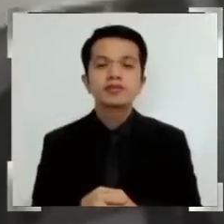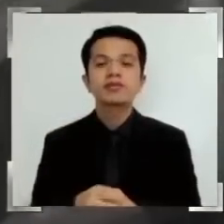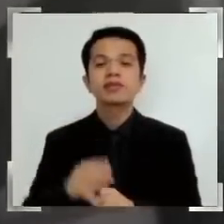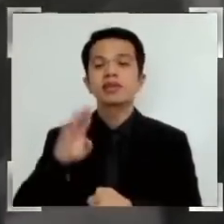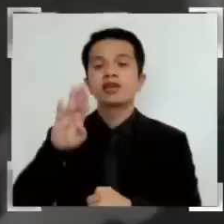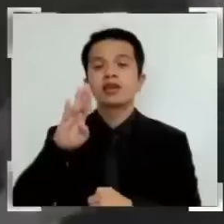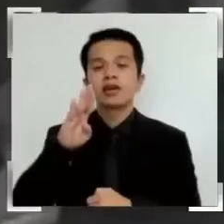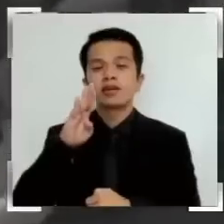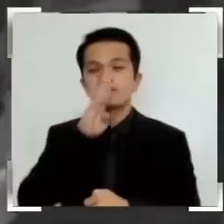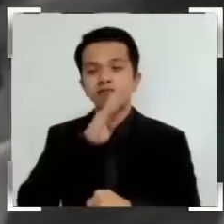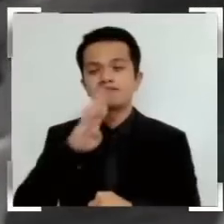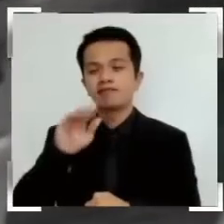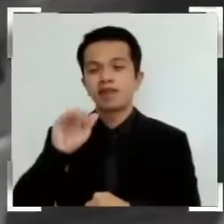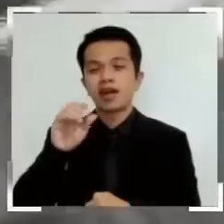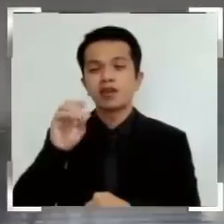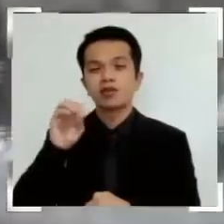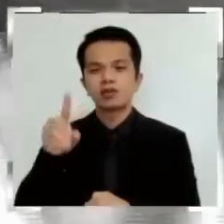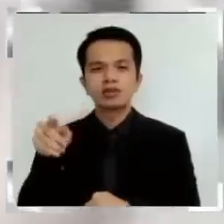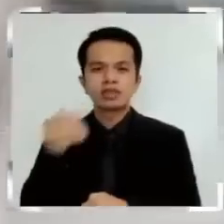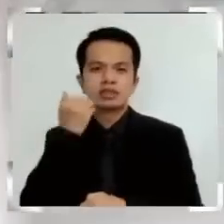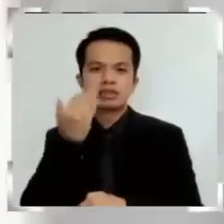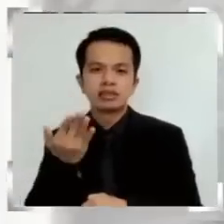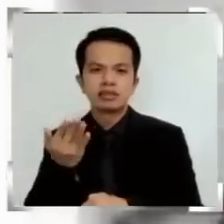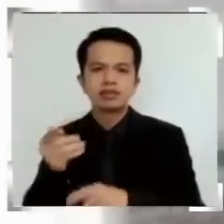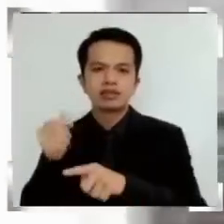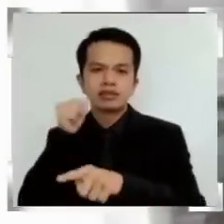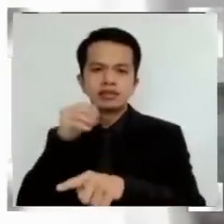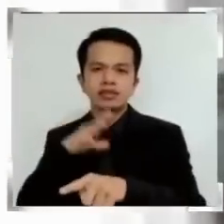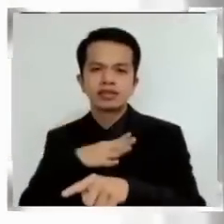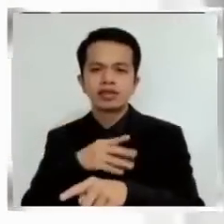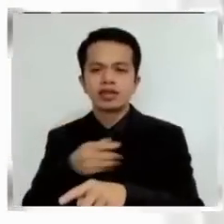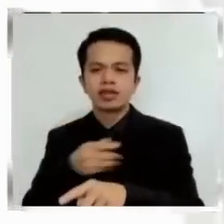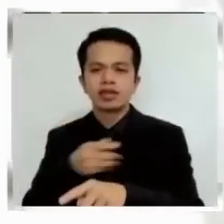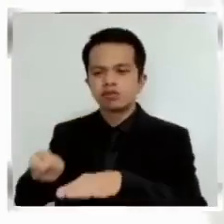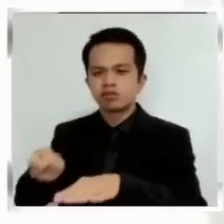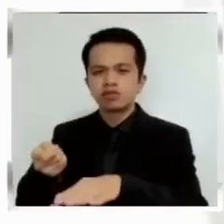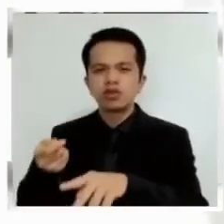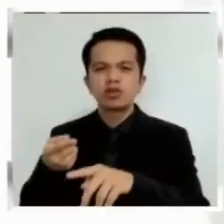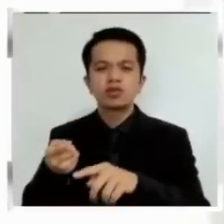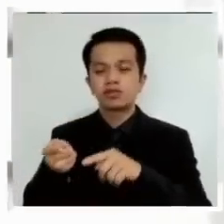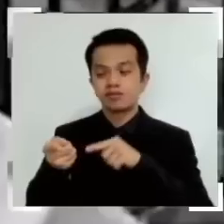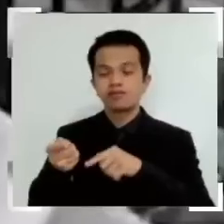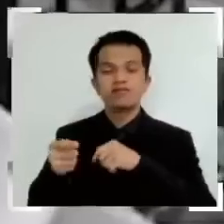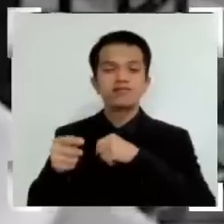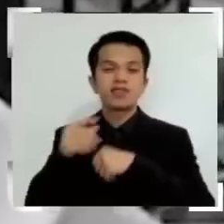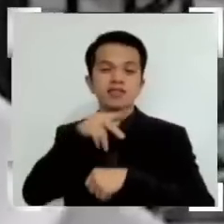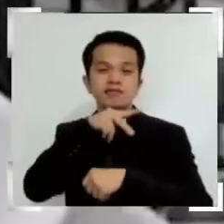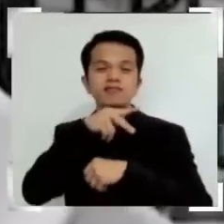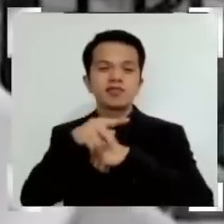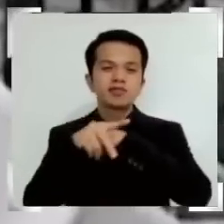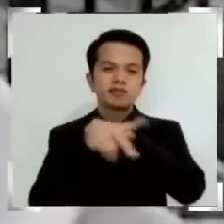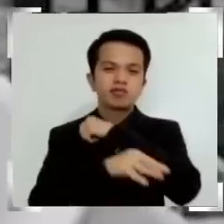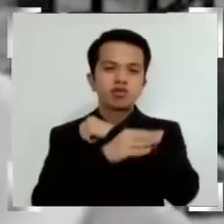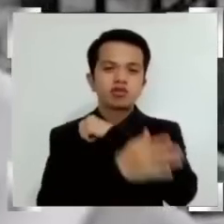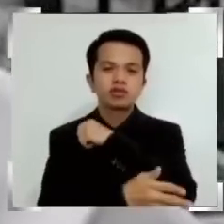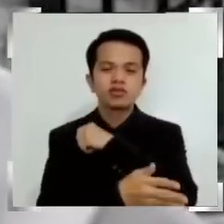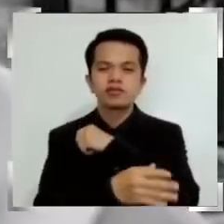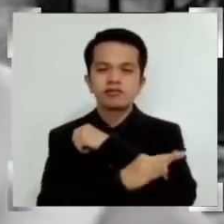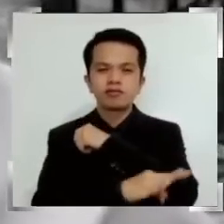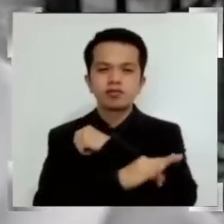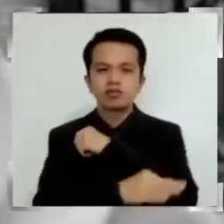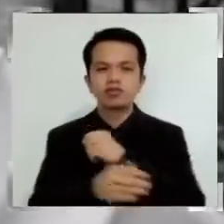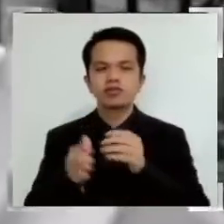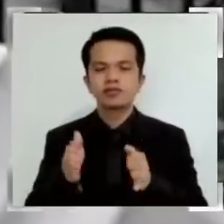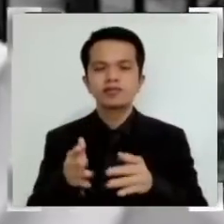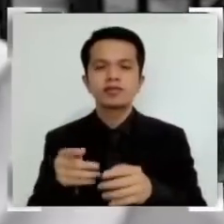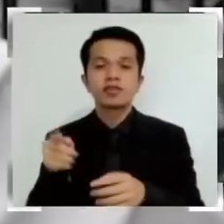si Lizelle matapos pagsasaksakin umano ng asawang Canadian National na si Ronald St. Jean. Kwento ng kaanak ng biktima. Bigla na